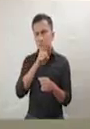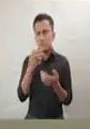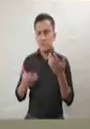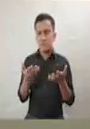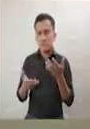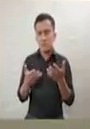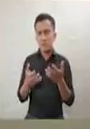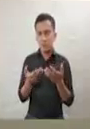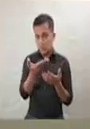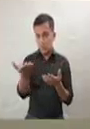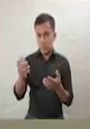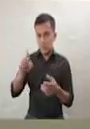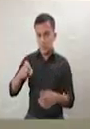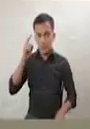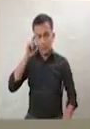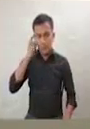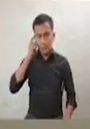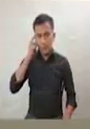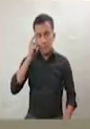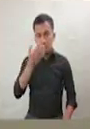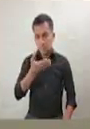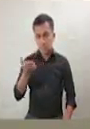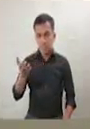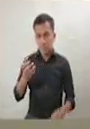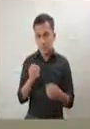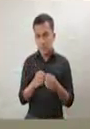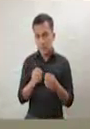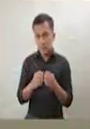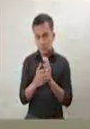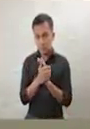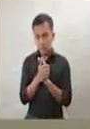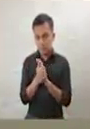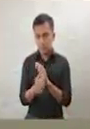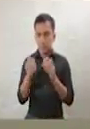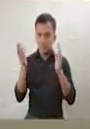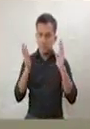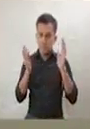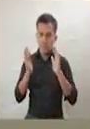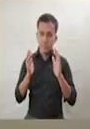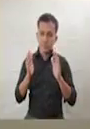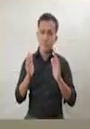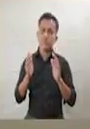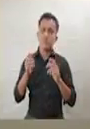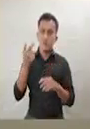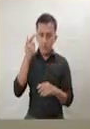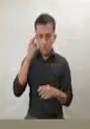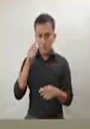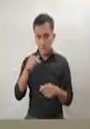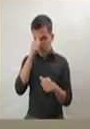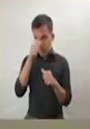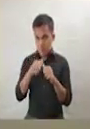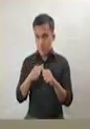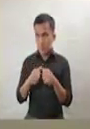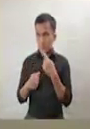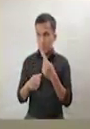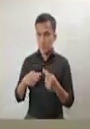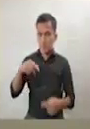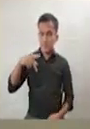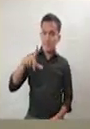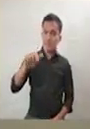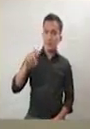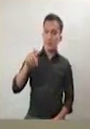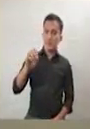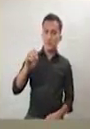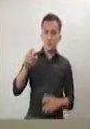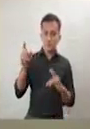ninyo, lalo na yung mga may kakayahan na maglingkod sa gobyerno, alalahanin niyo yung sinasabi ni Plato na the penalty